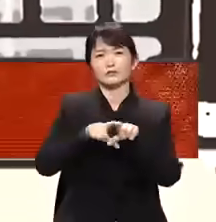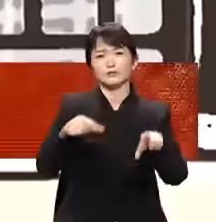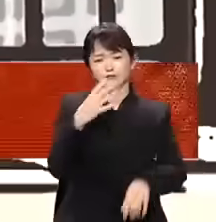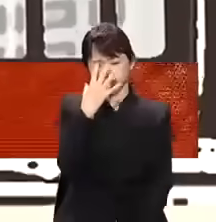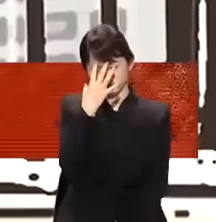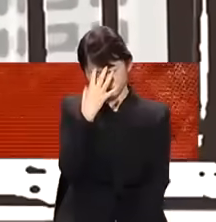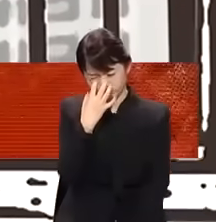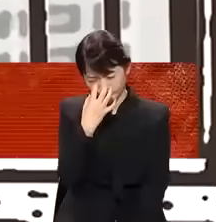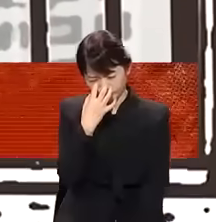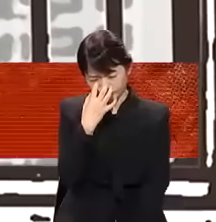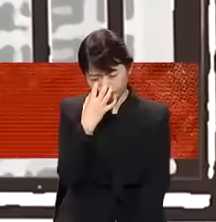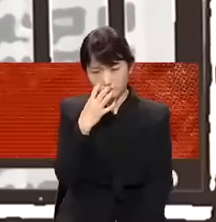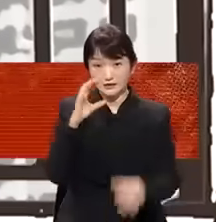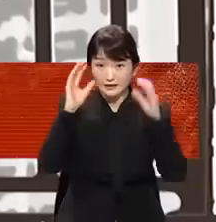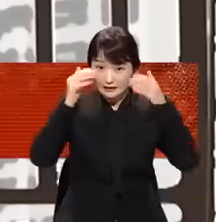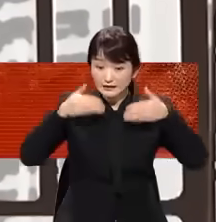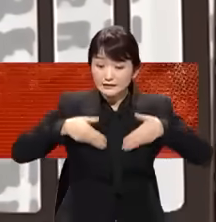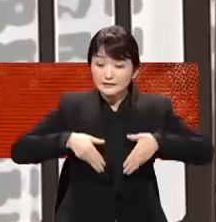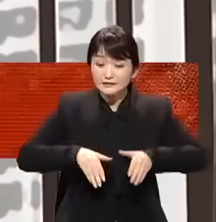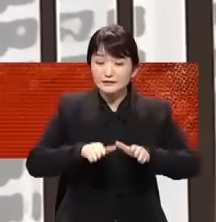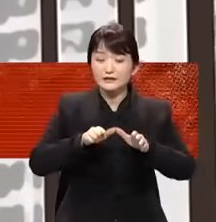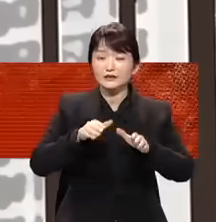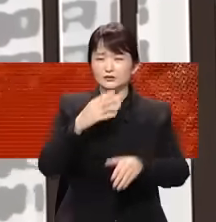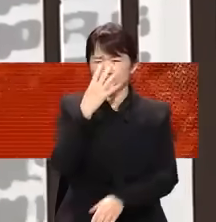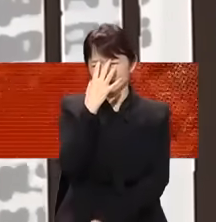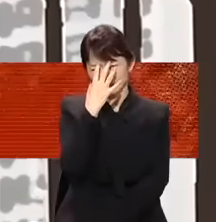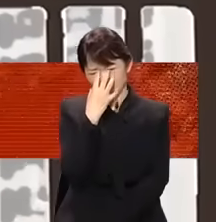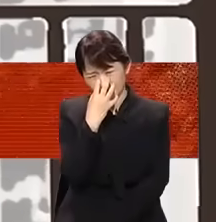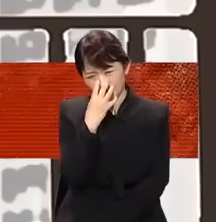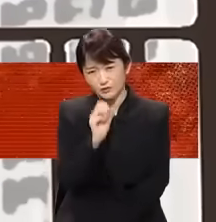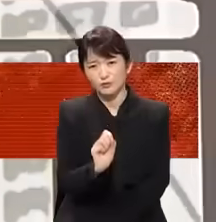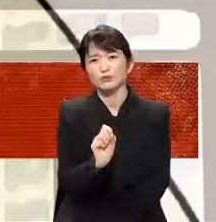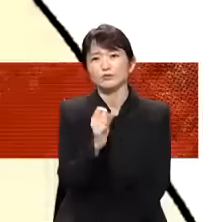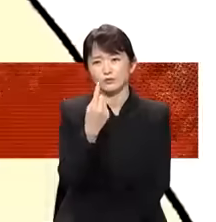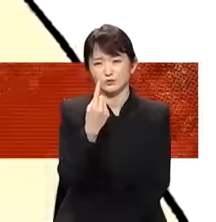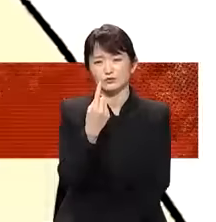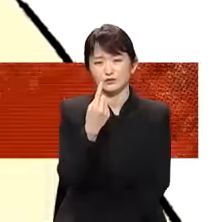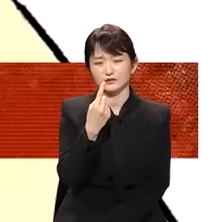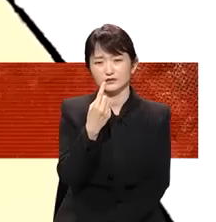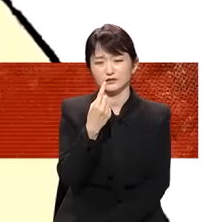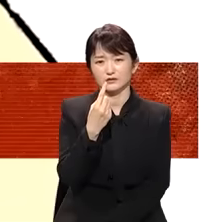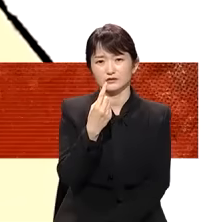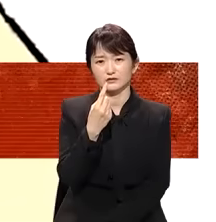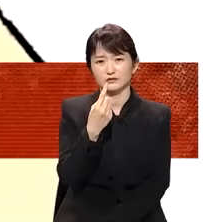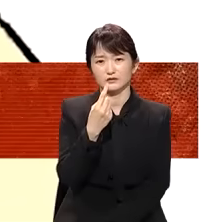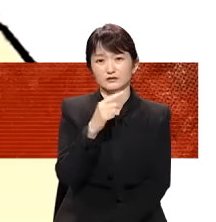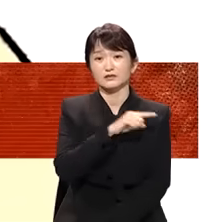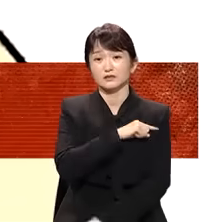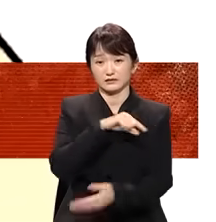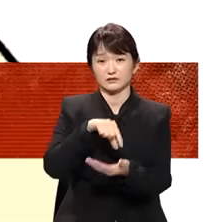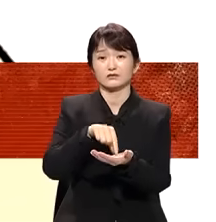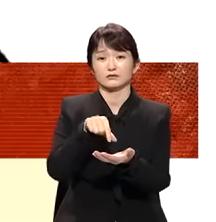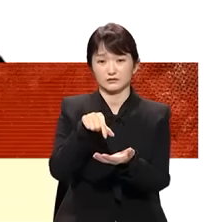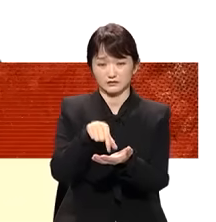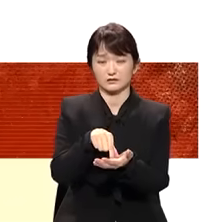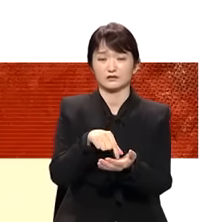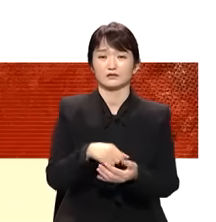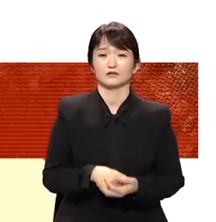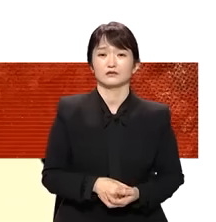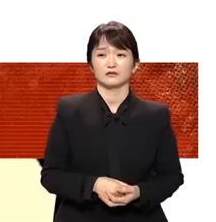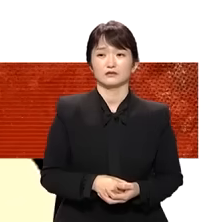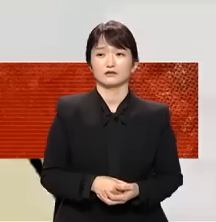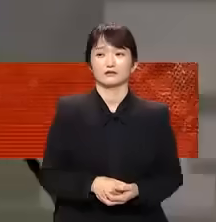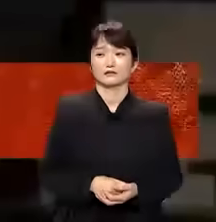그러면 산우 우울증으로 인한 범행이다 뭐 이렇게 얘기하는 것이 잘 가장 적합한 할 거 같기는 한데